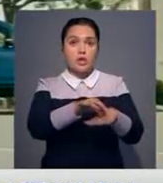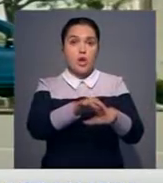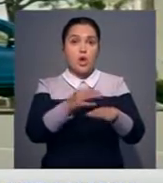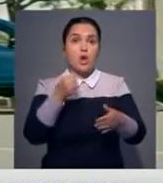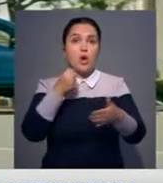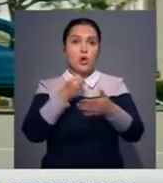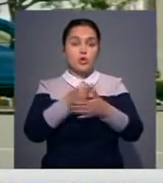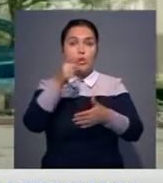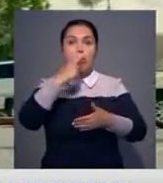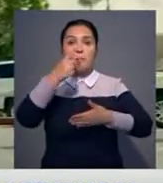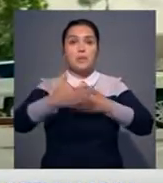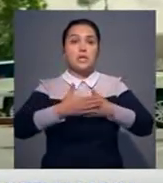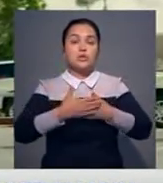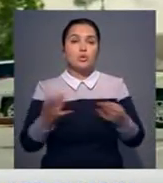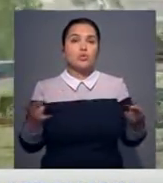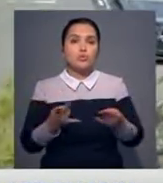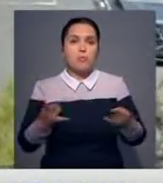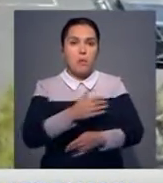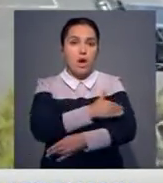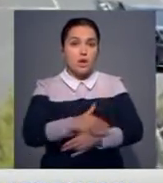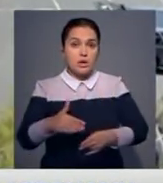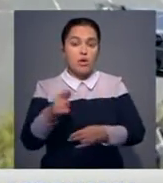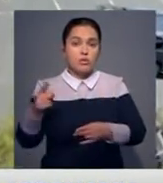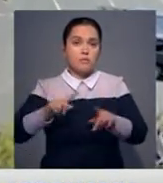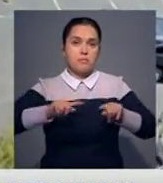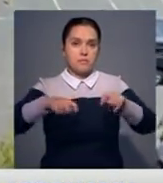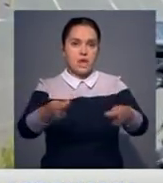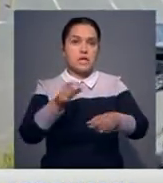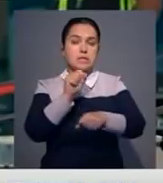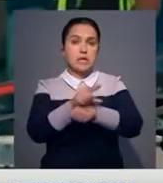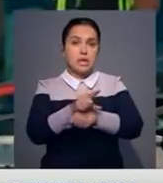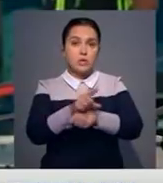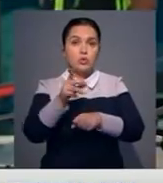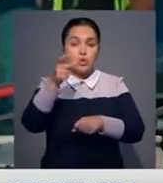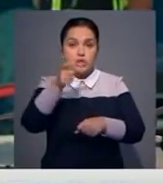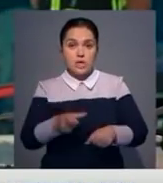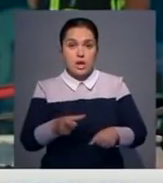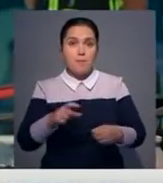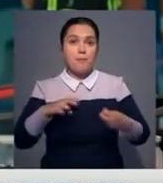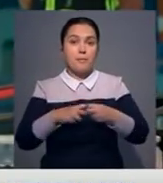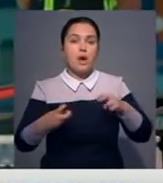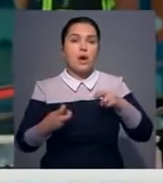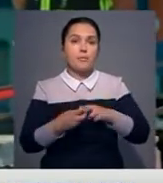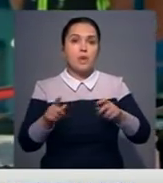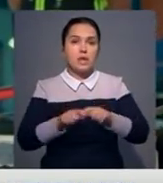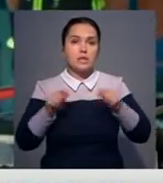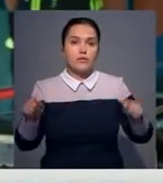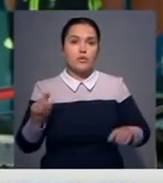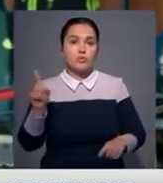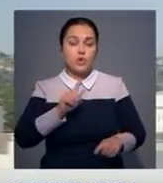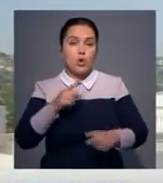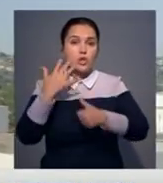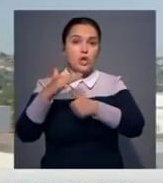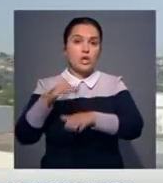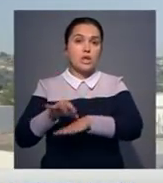есть находящегося ближе всех к нужному адресу, а тот уже вручает заказ клиенту. Основная проблема с запуском сервиса заключается в том,